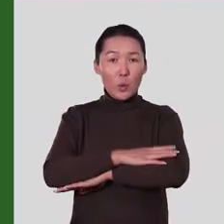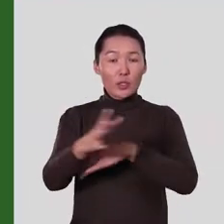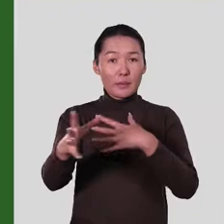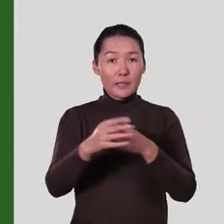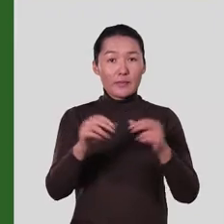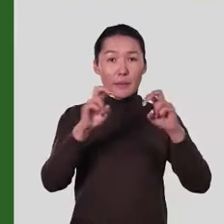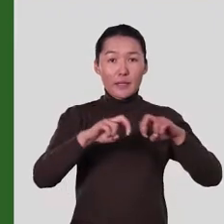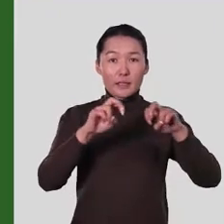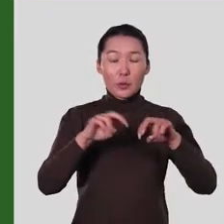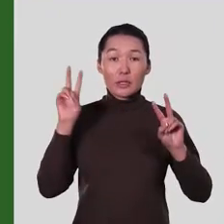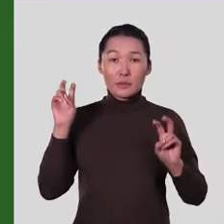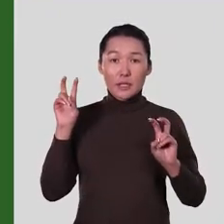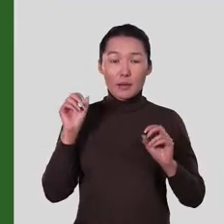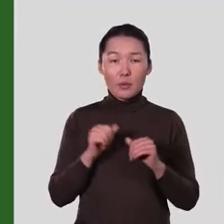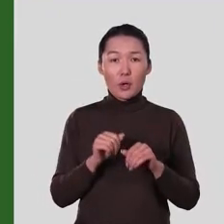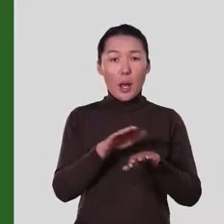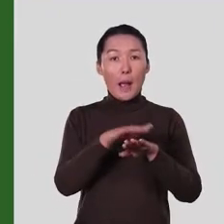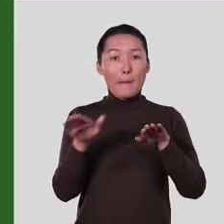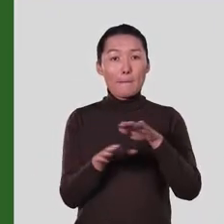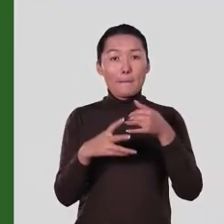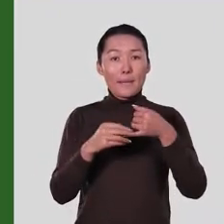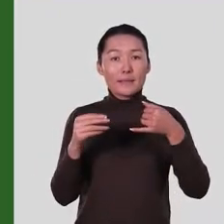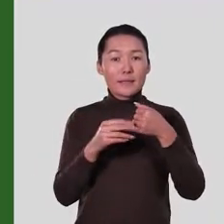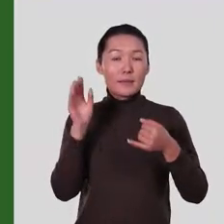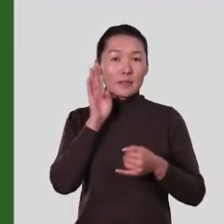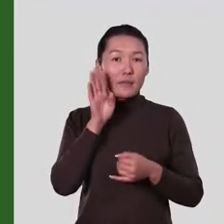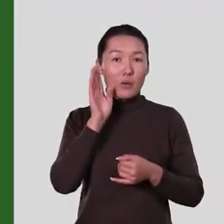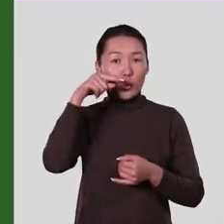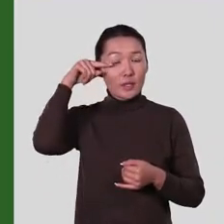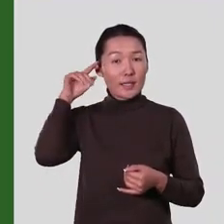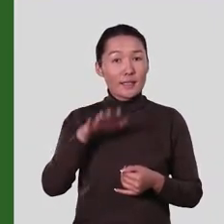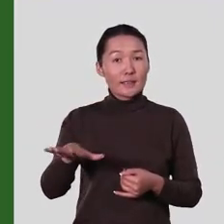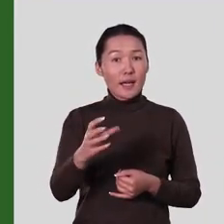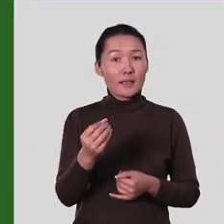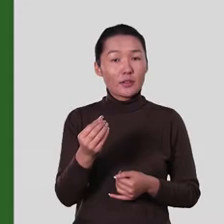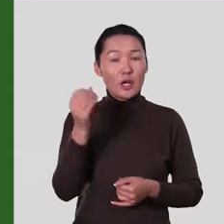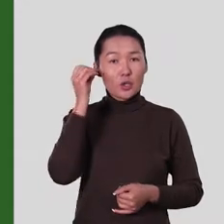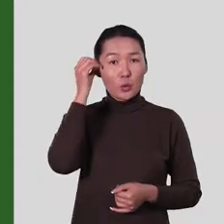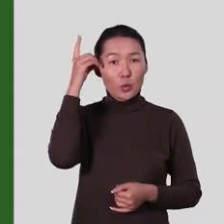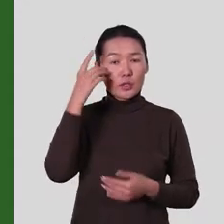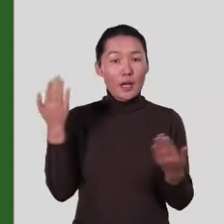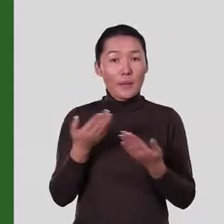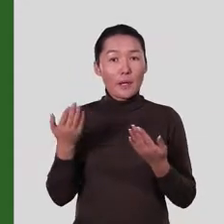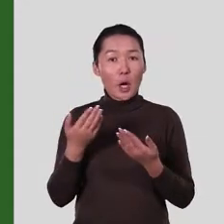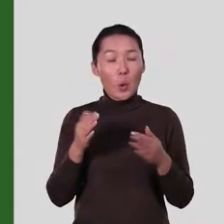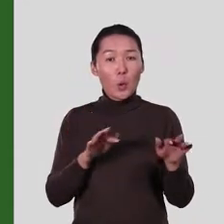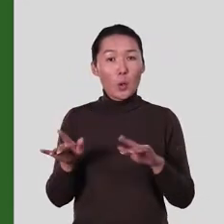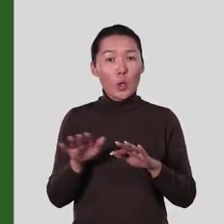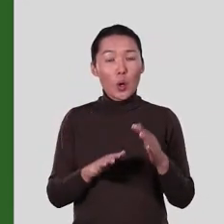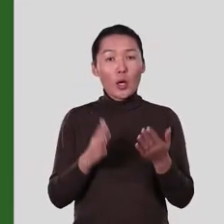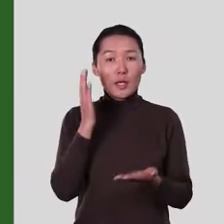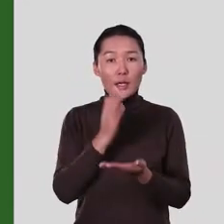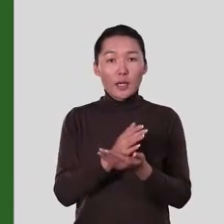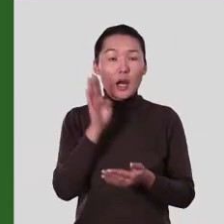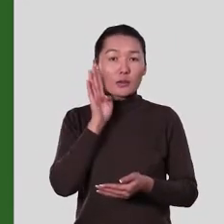вами рассмотрим тему «Подземные воды Кыргызстана», а также узнаем, какую роль играют